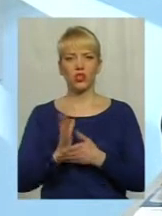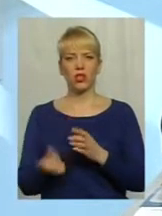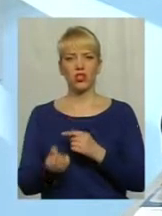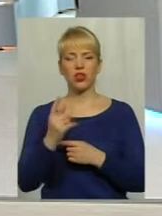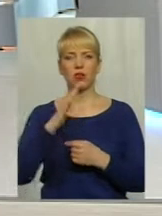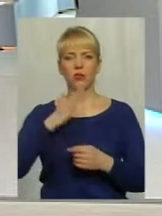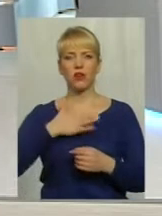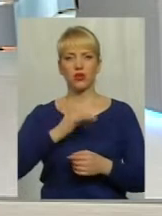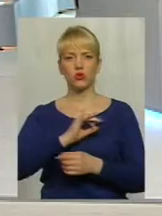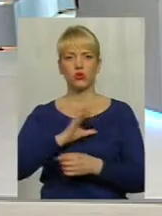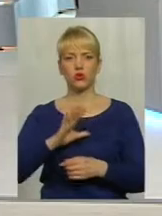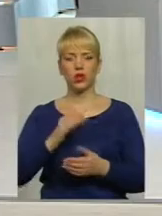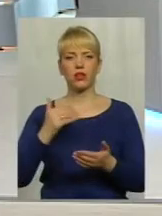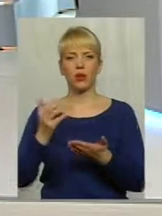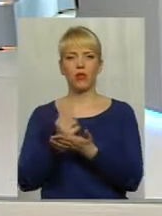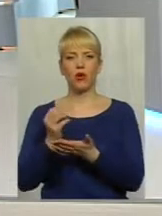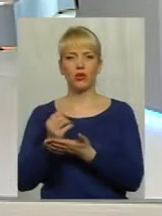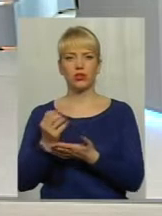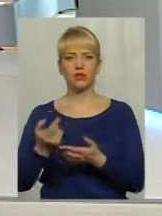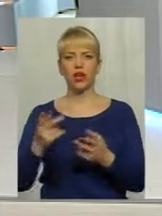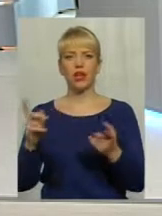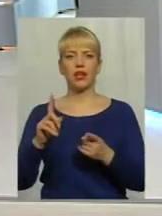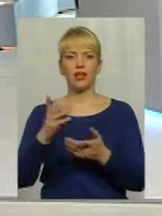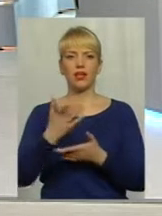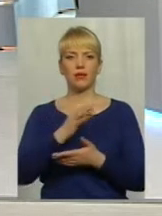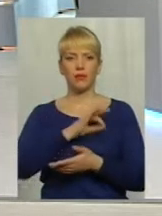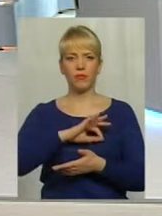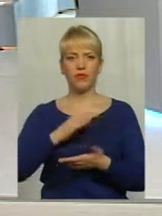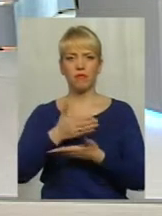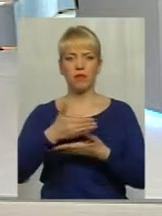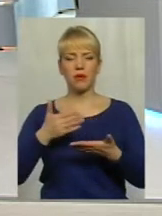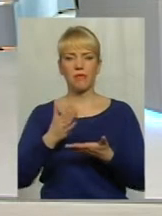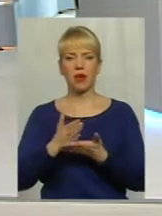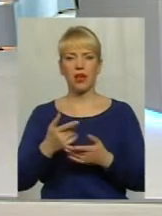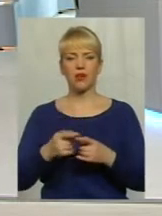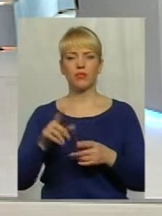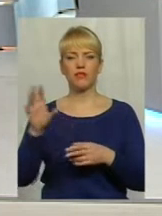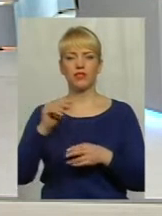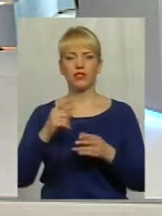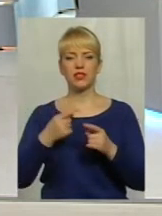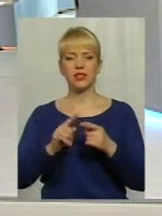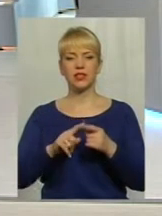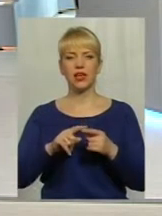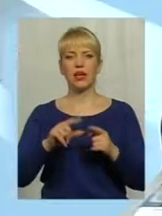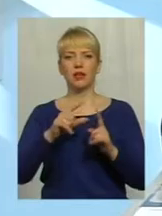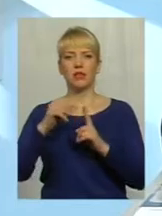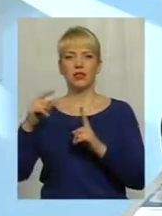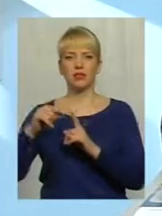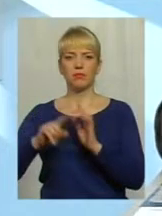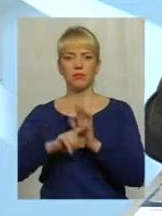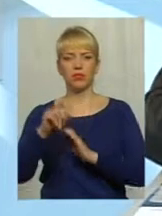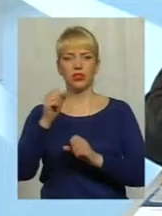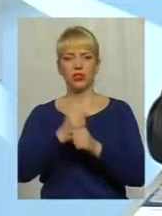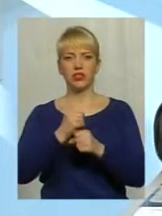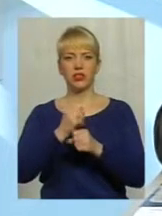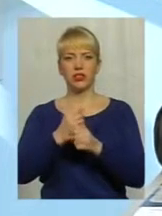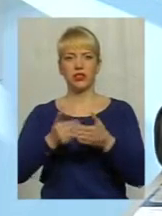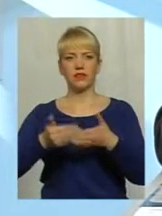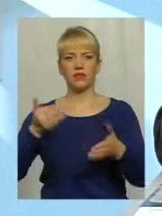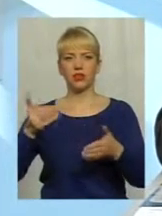нашого достатку, плодів, які ми маємо. І коли ось ці принципи, вони почали діяти, знову